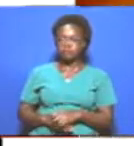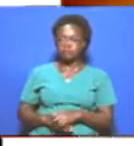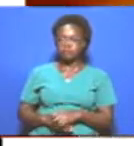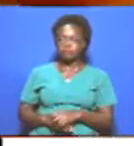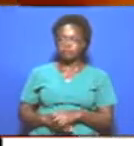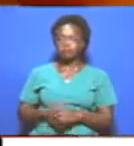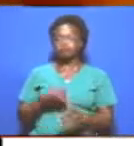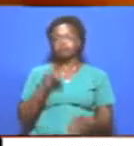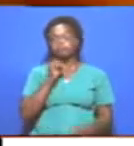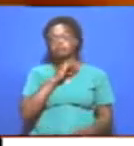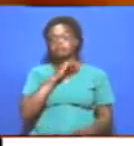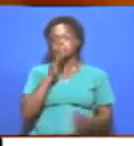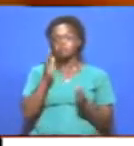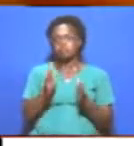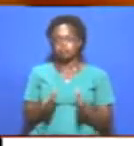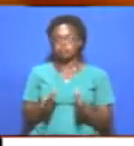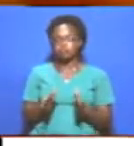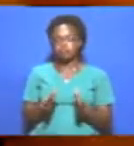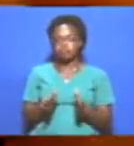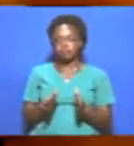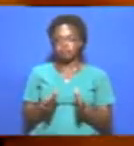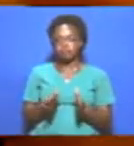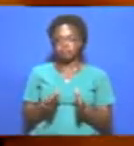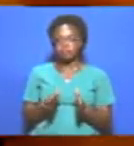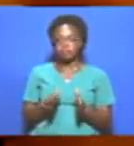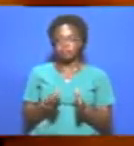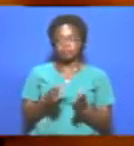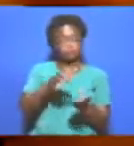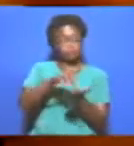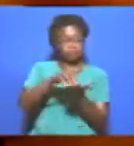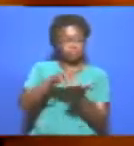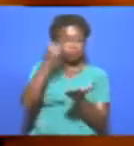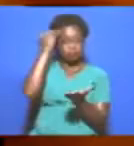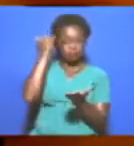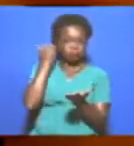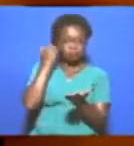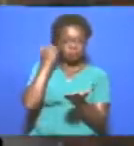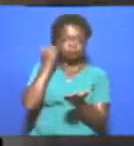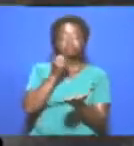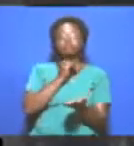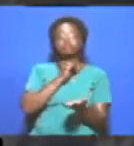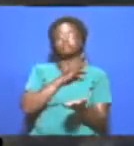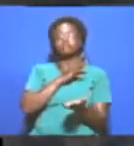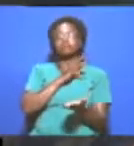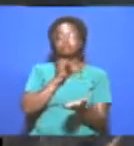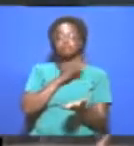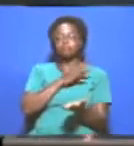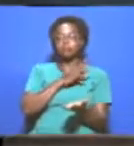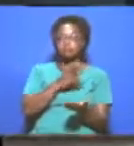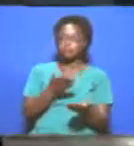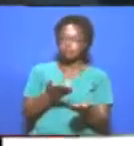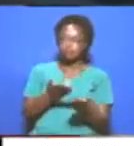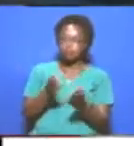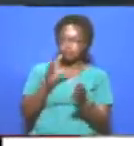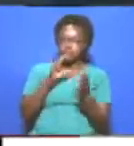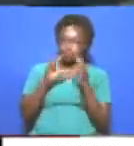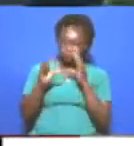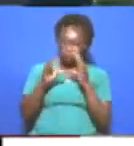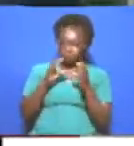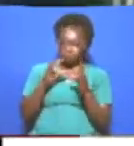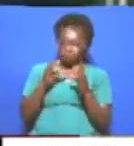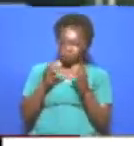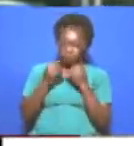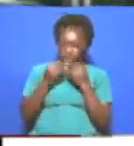Mlalamishi Anthony Manyara Moshui aliwasilisha kesi mahakamani kulalamikia hatua ya halmashauri ya mawasiliano ya